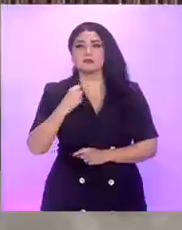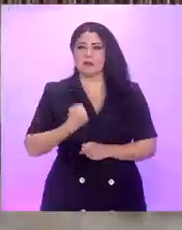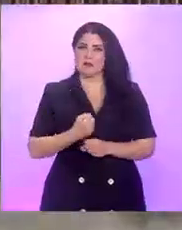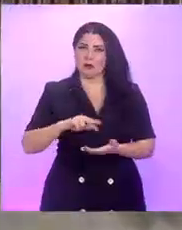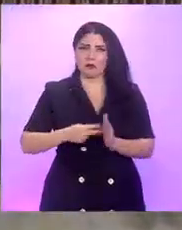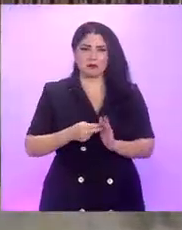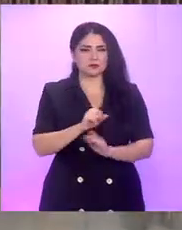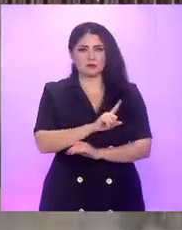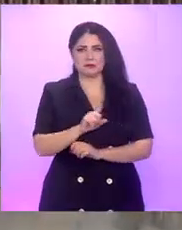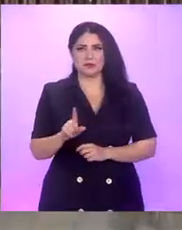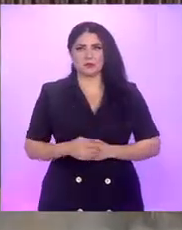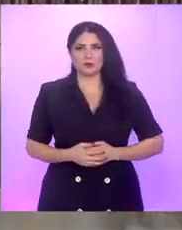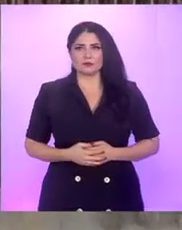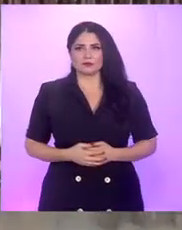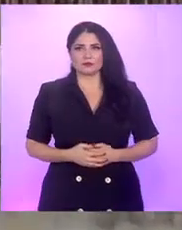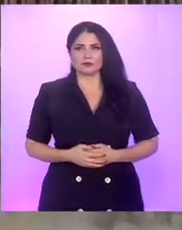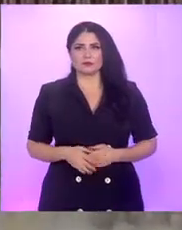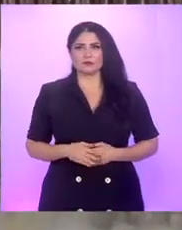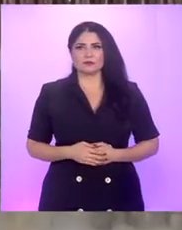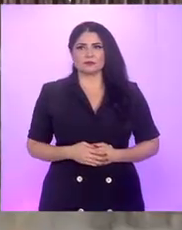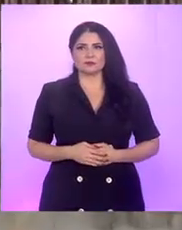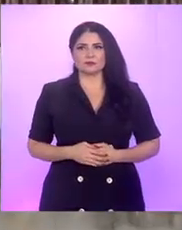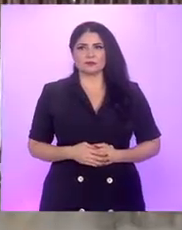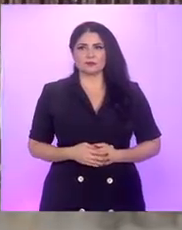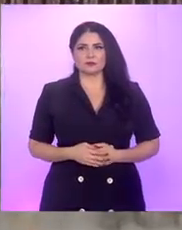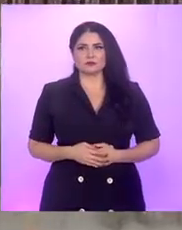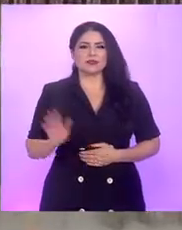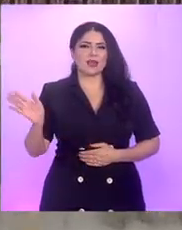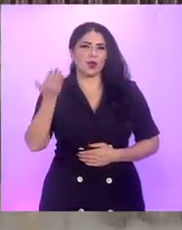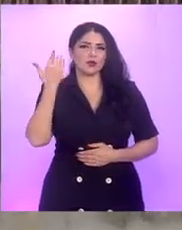mult mai face parte